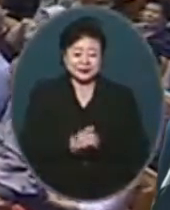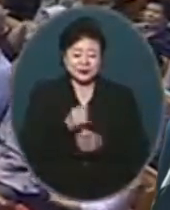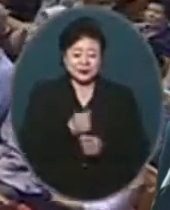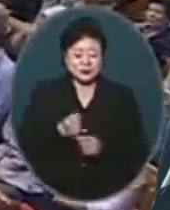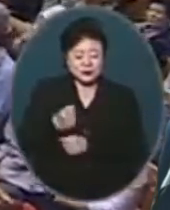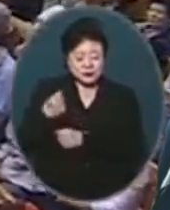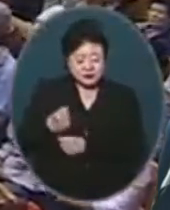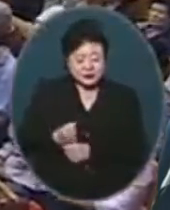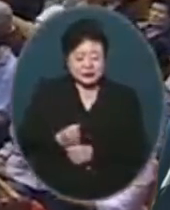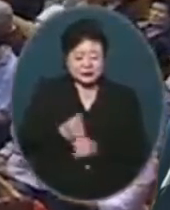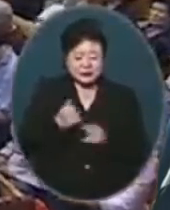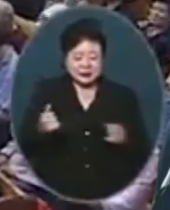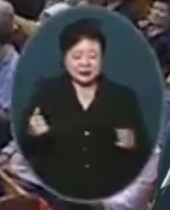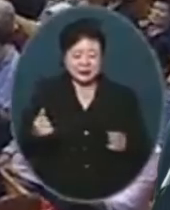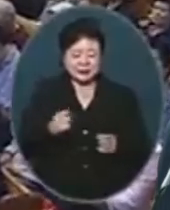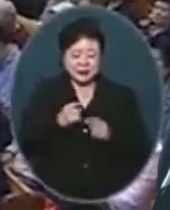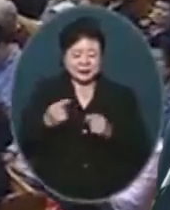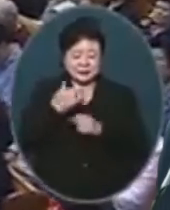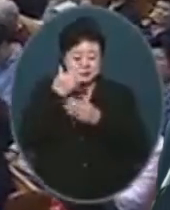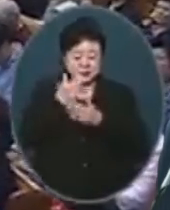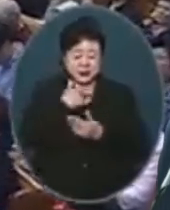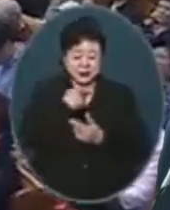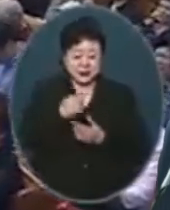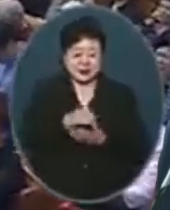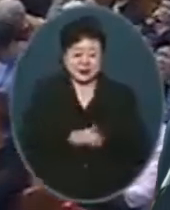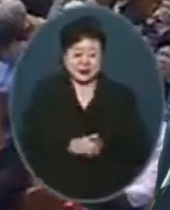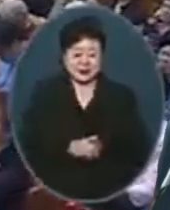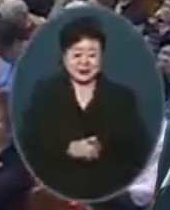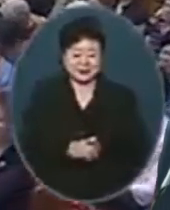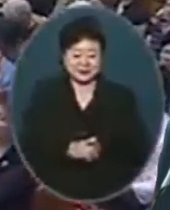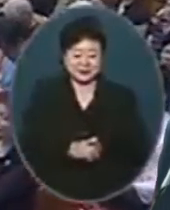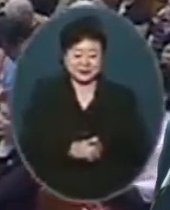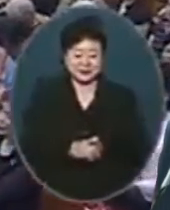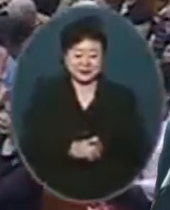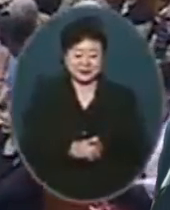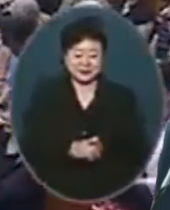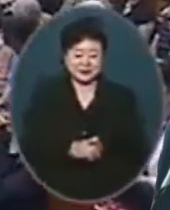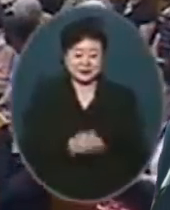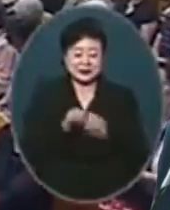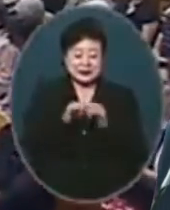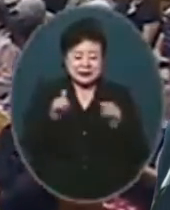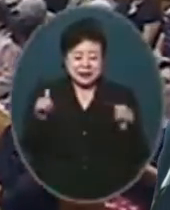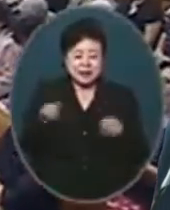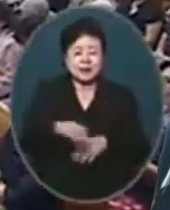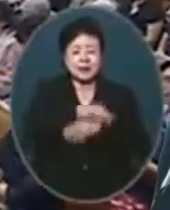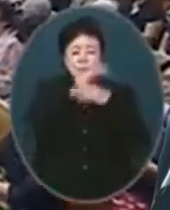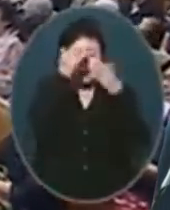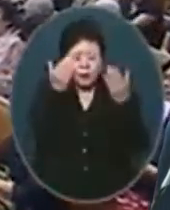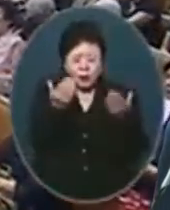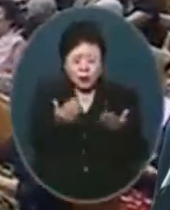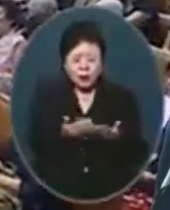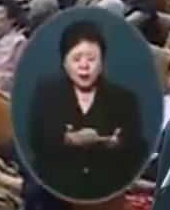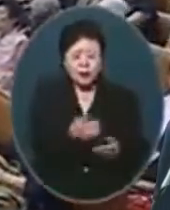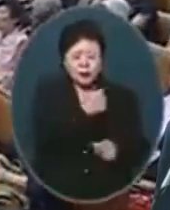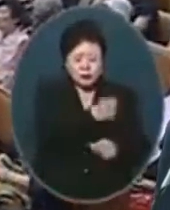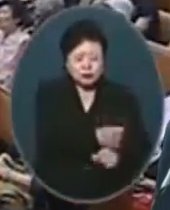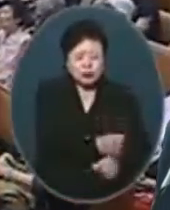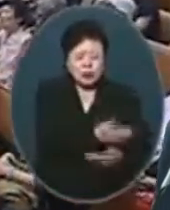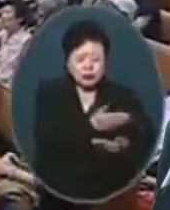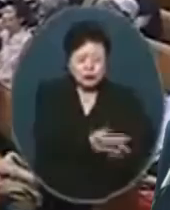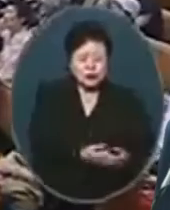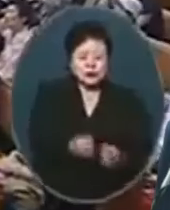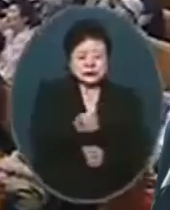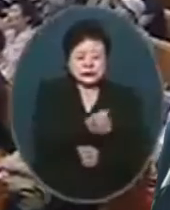수고하고 무거운 짐진 자들이라는 제목으로 말씀을 나누겠습니다. 사람들은 모두 다 수고하고